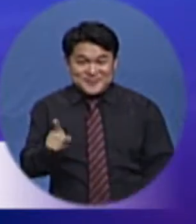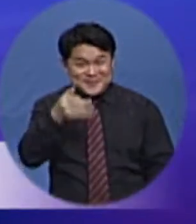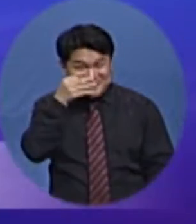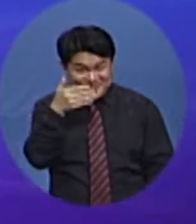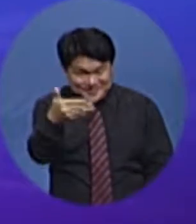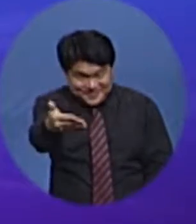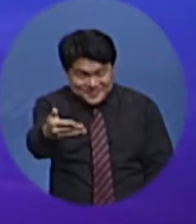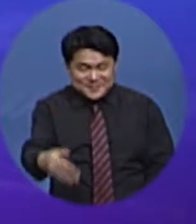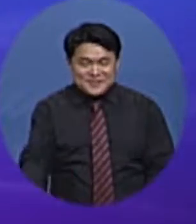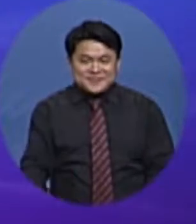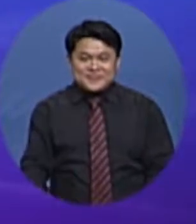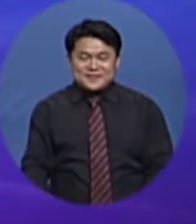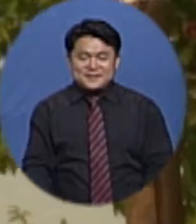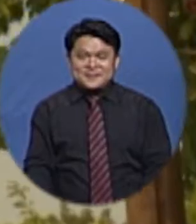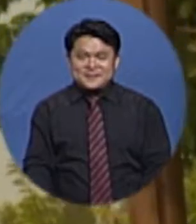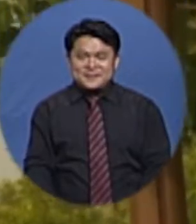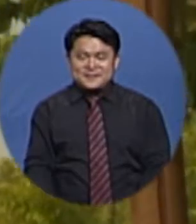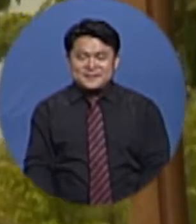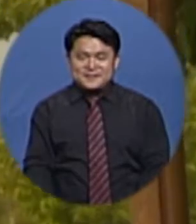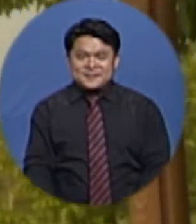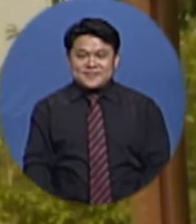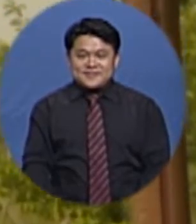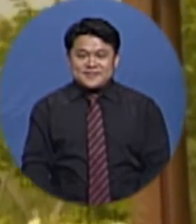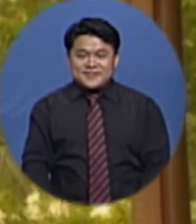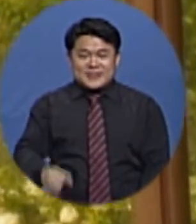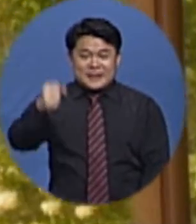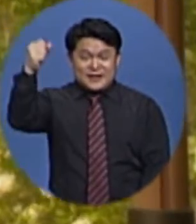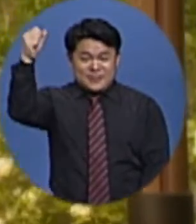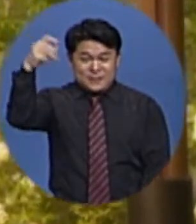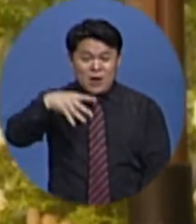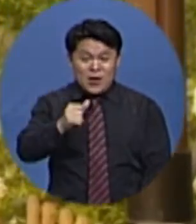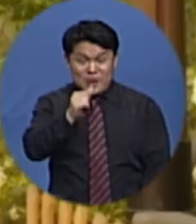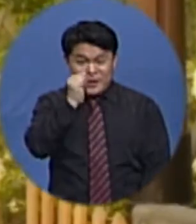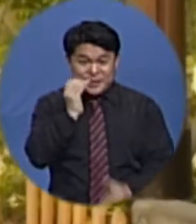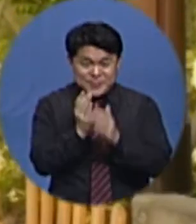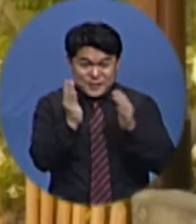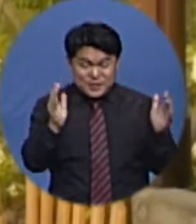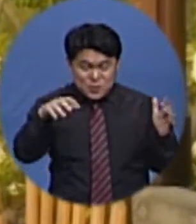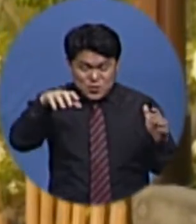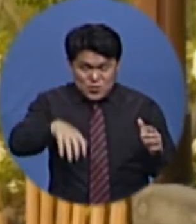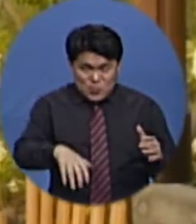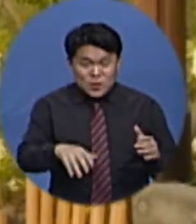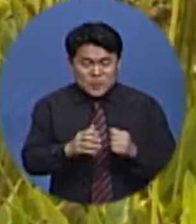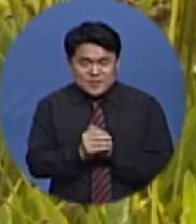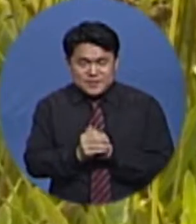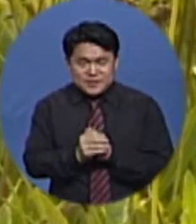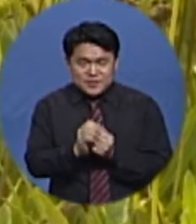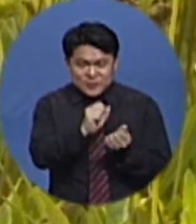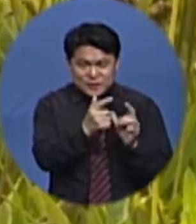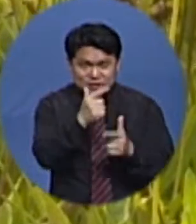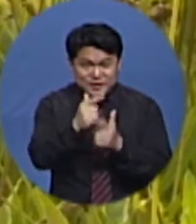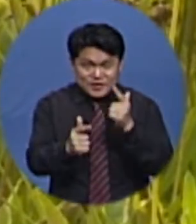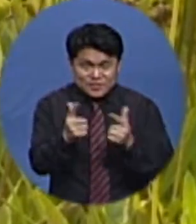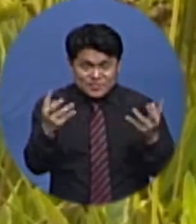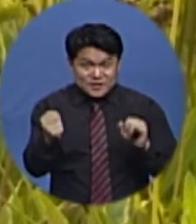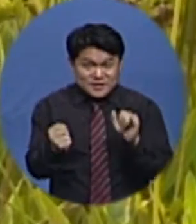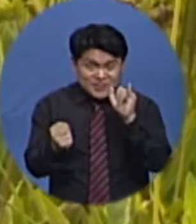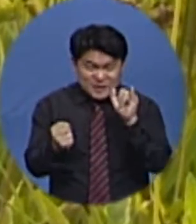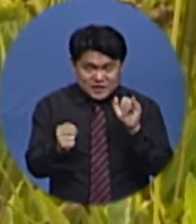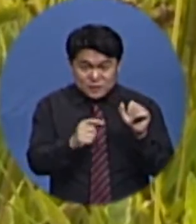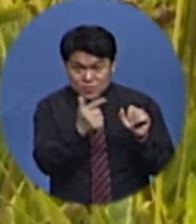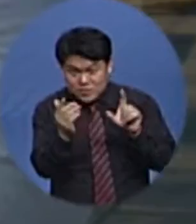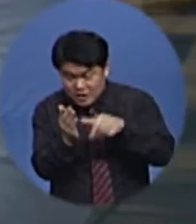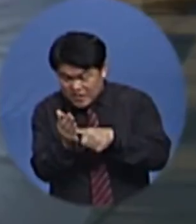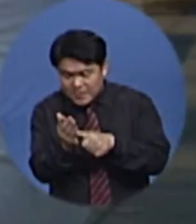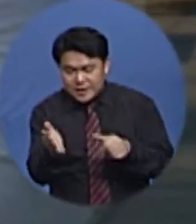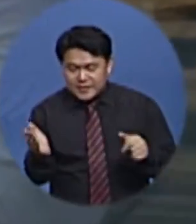다녀왔습니다. 햇볕이 가득한 푸른 수목원. 꽃과 나무가 주인인 낙과는 달리